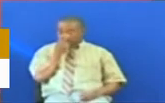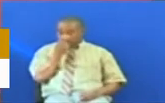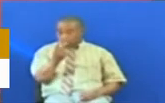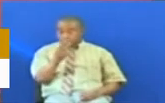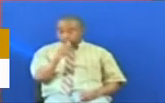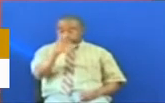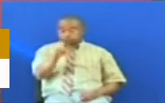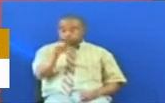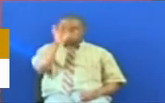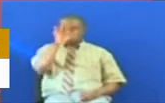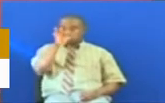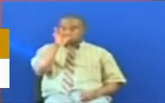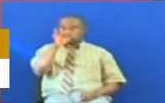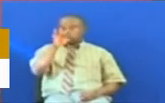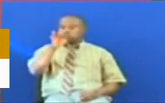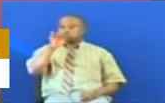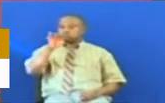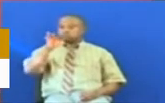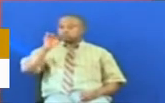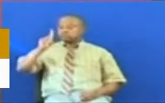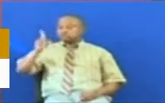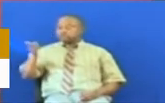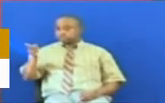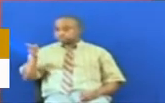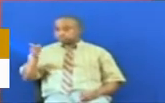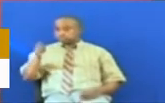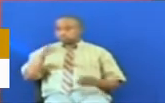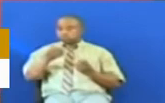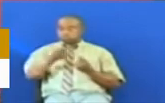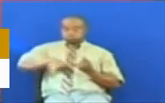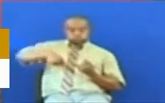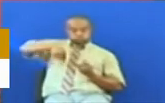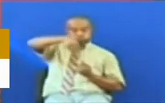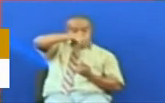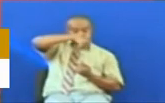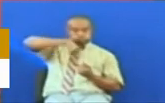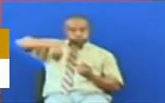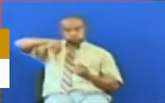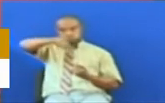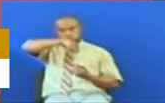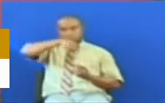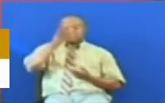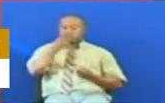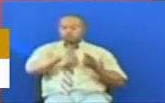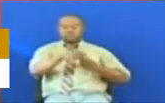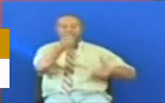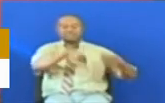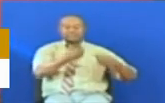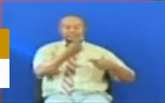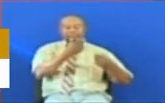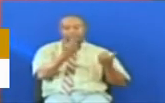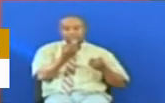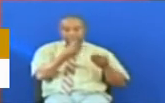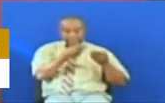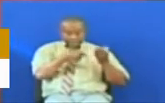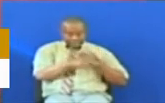kuchagua DG na DDG kutoka in rotation, yani tukua tuna exchange, ni kama kuingiza siasa katika